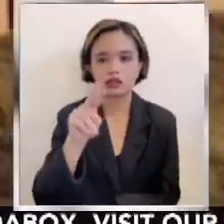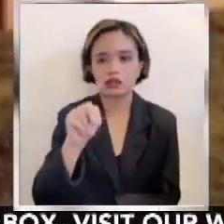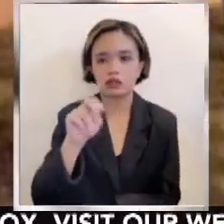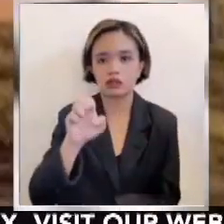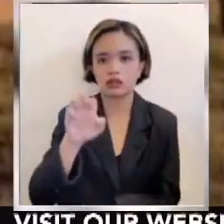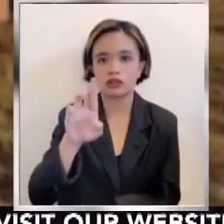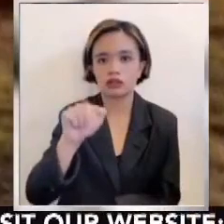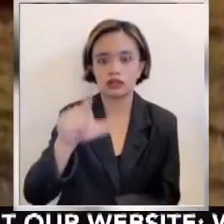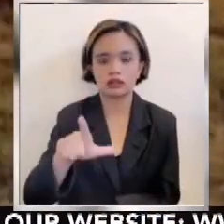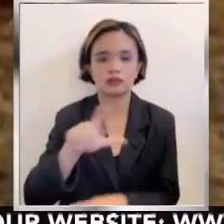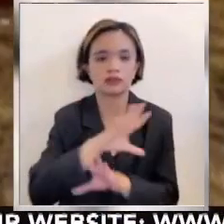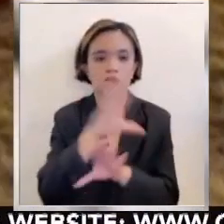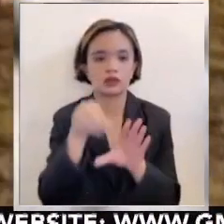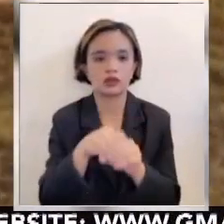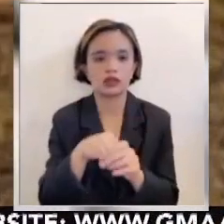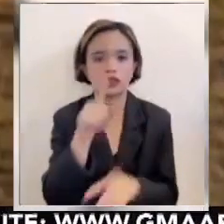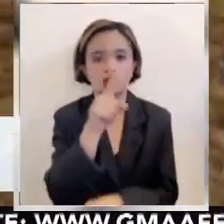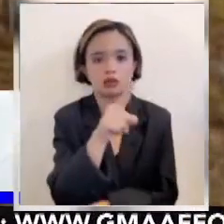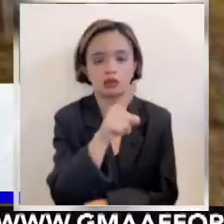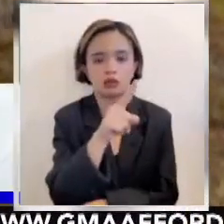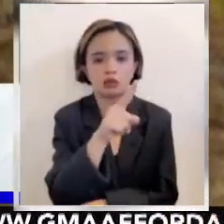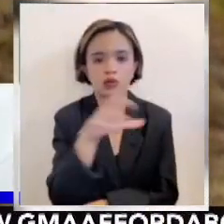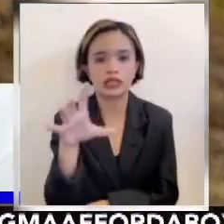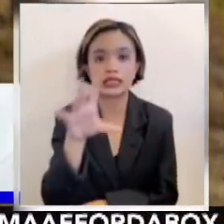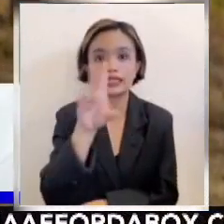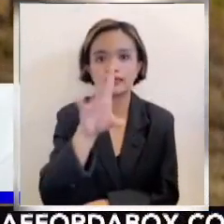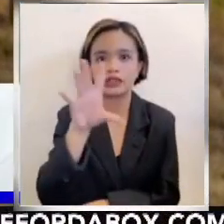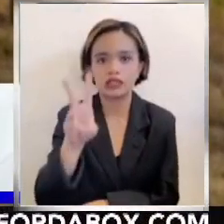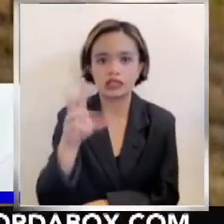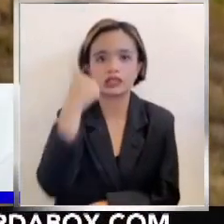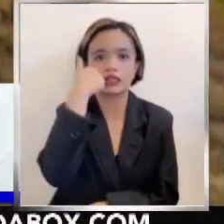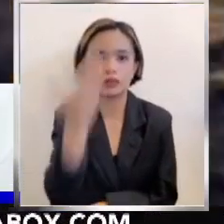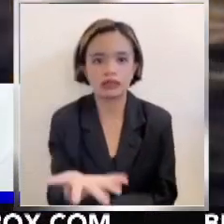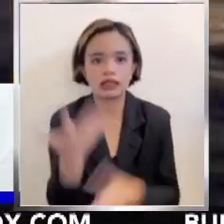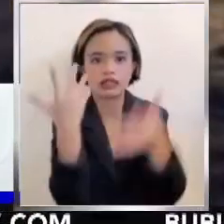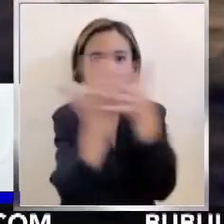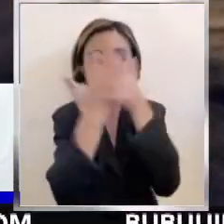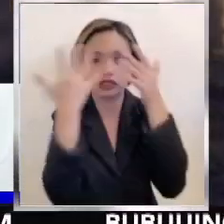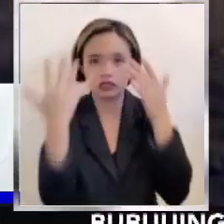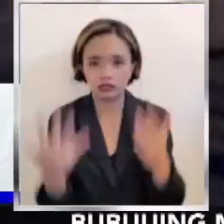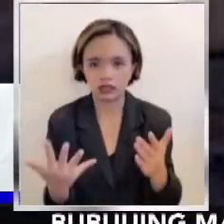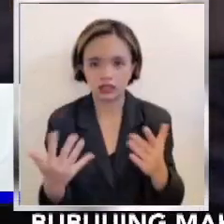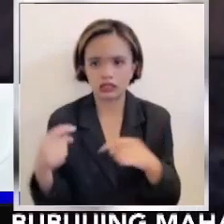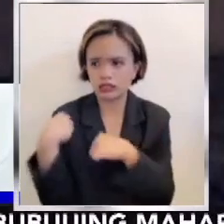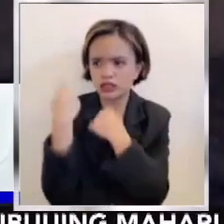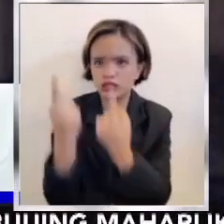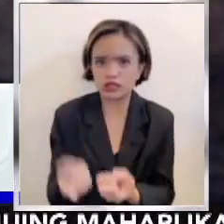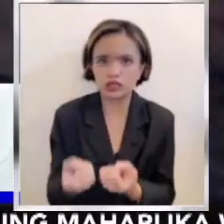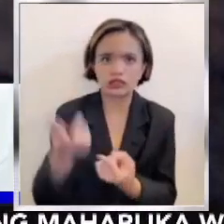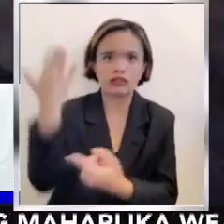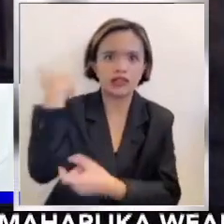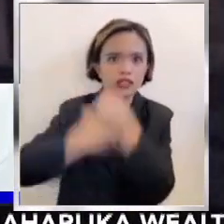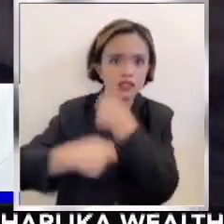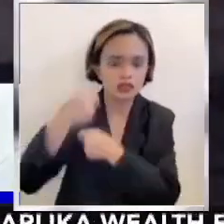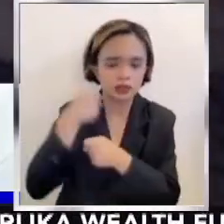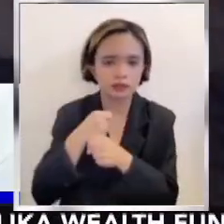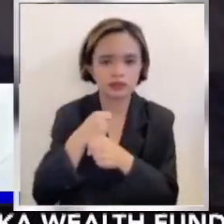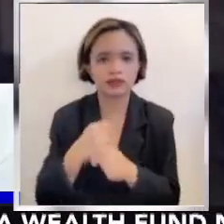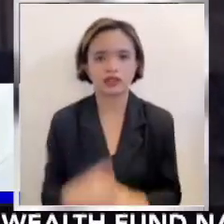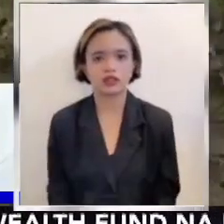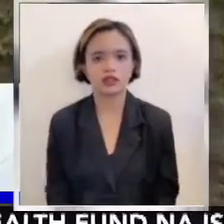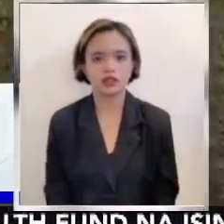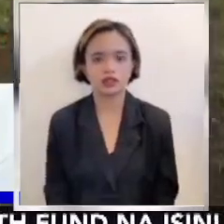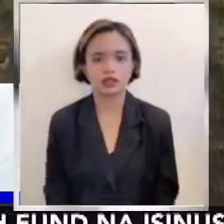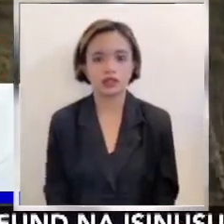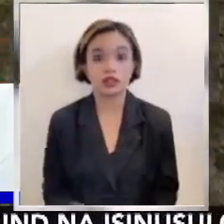sa 176 na presong namatay sa Bilibid mula pa noong nakaraang taon. Wala umanong kumuha sa